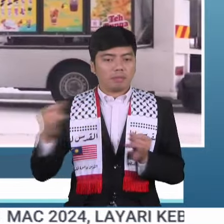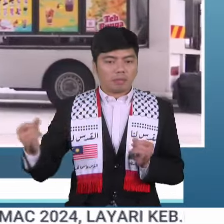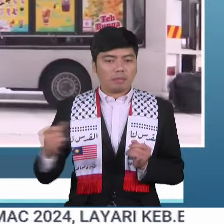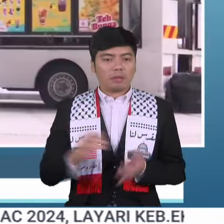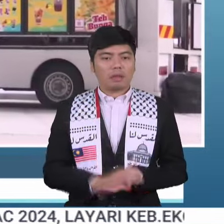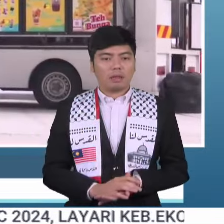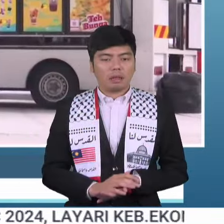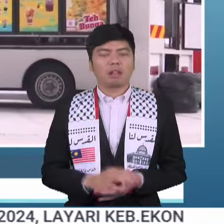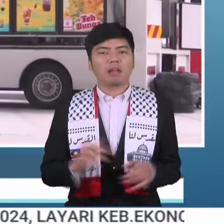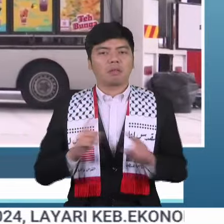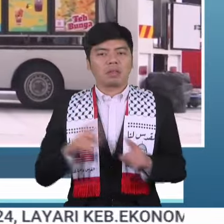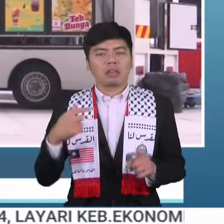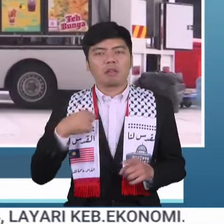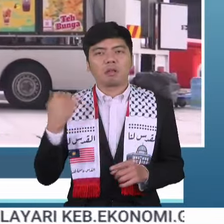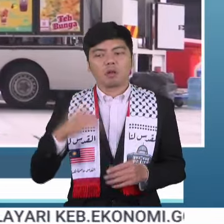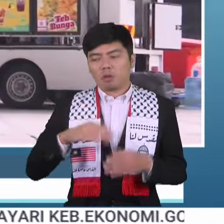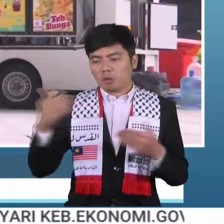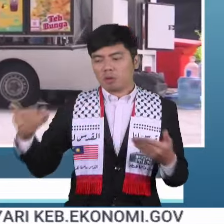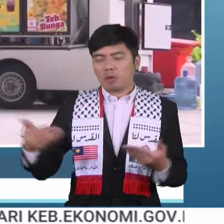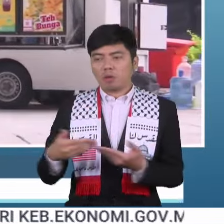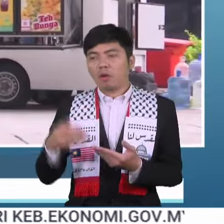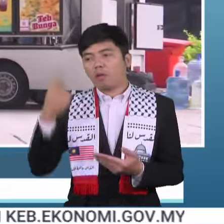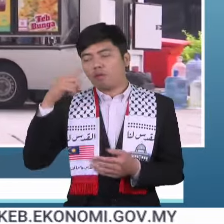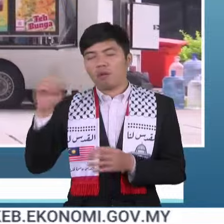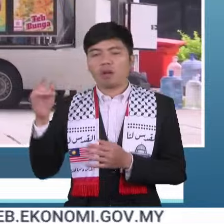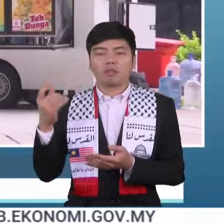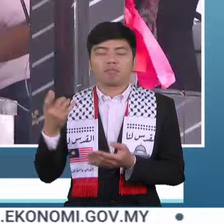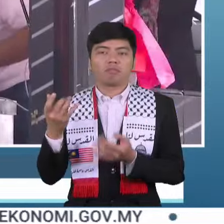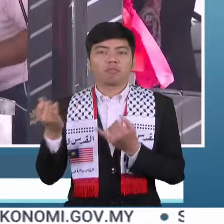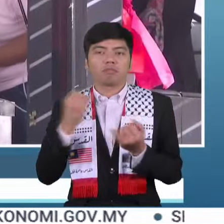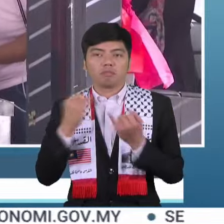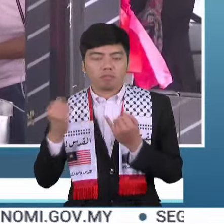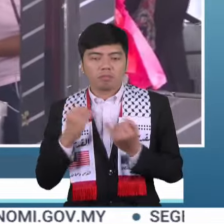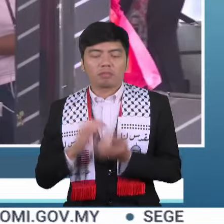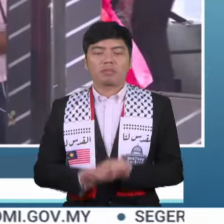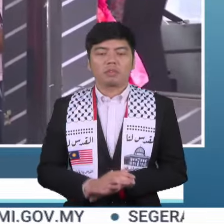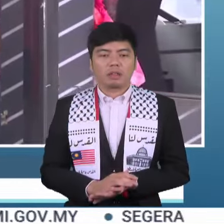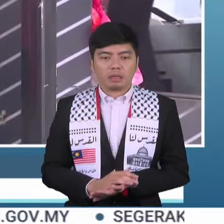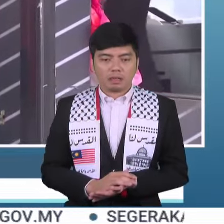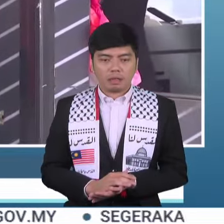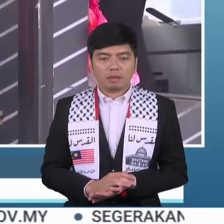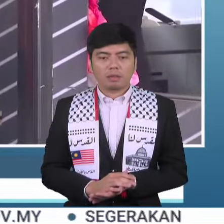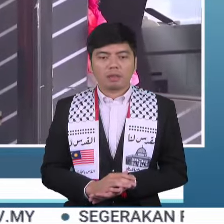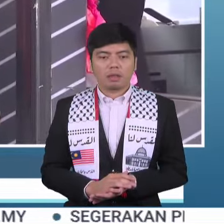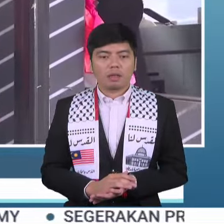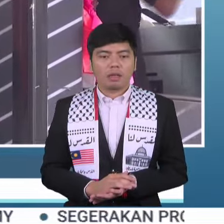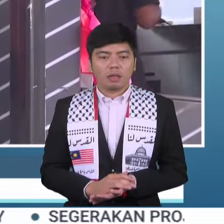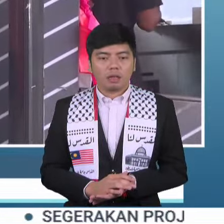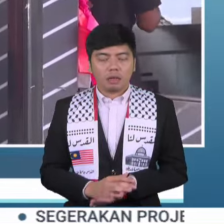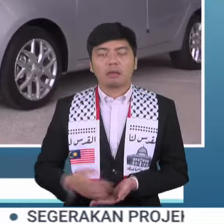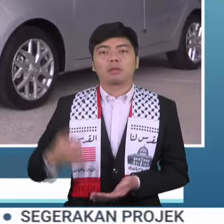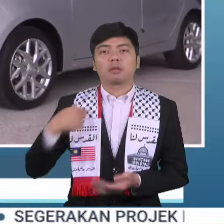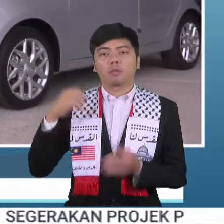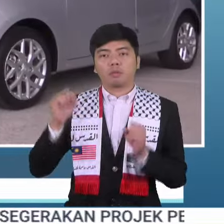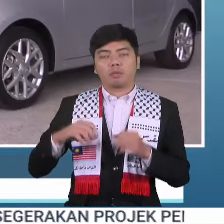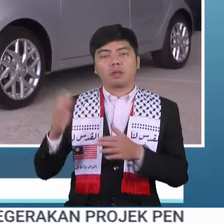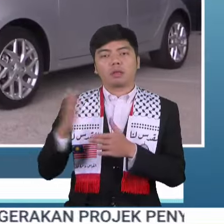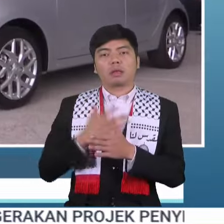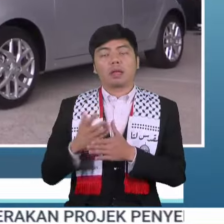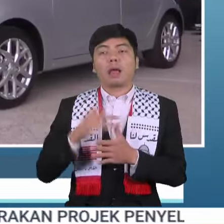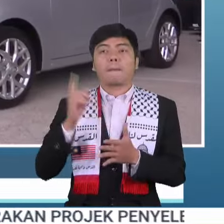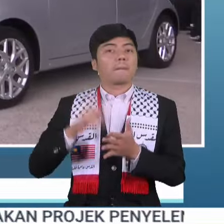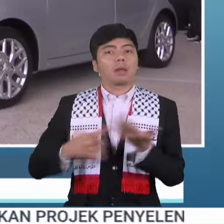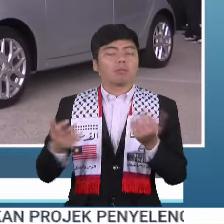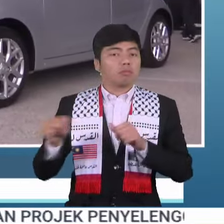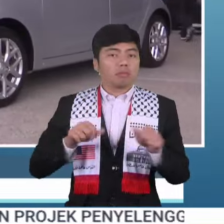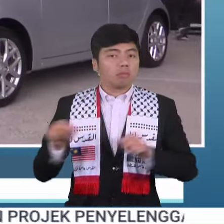sayangnya saya tidak dapat bertemu dengan dia untuk live secara langsung bagi peminat anda di sana. Tapi tak apa. Jadi semalam kita boleh kongsikan lagi apa je